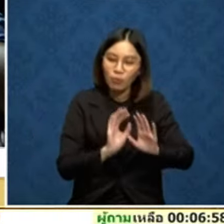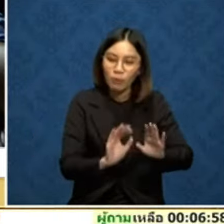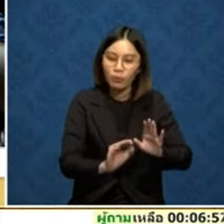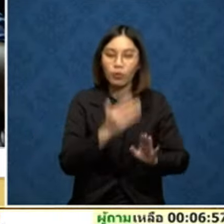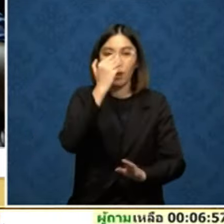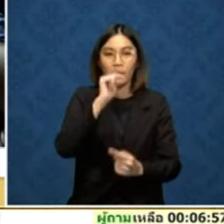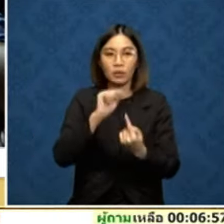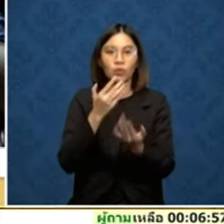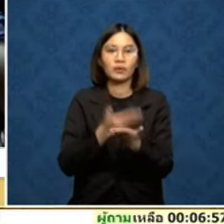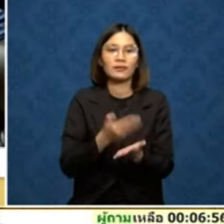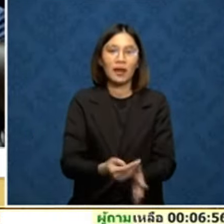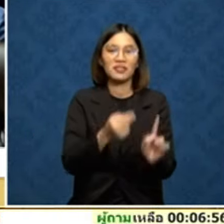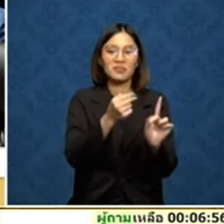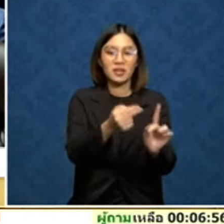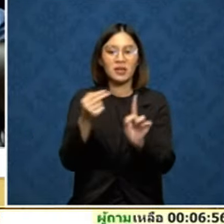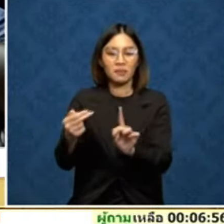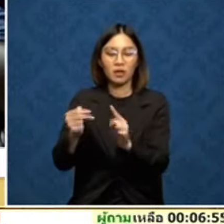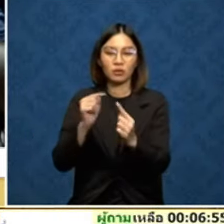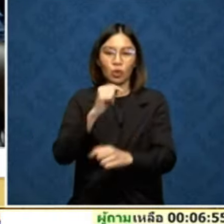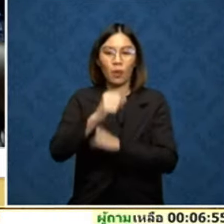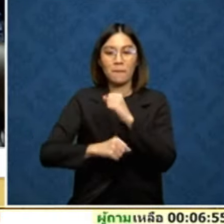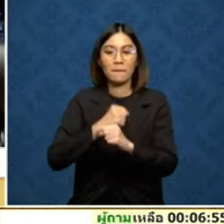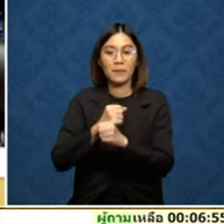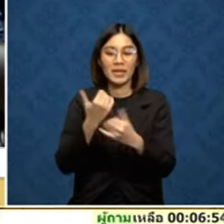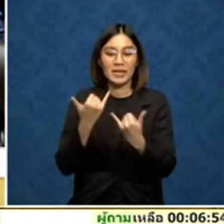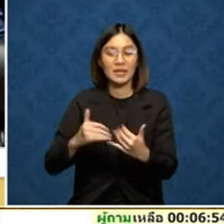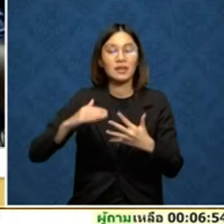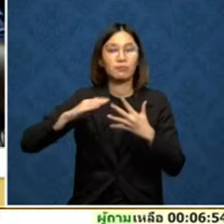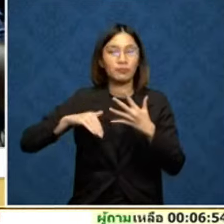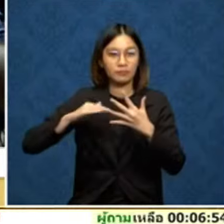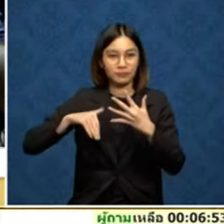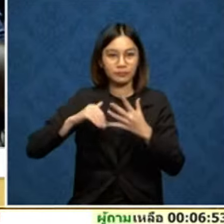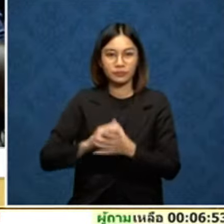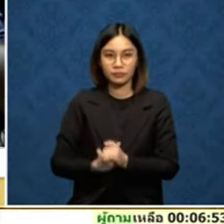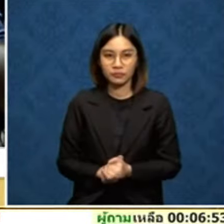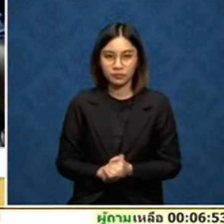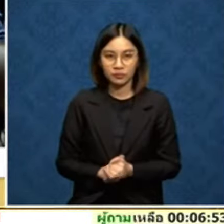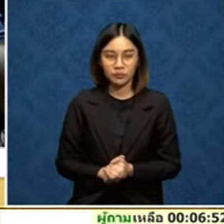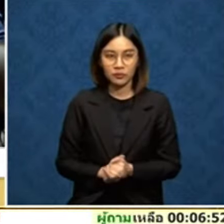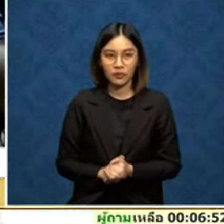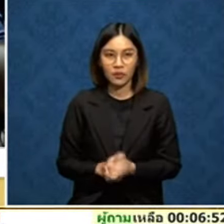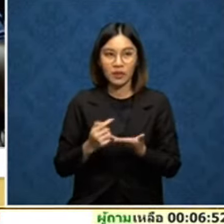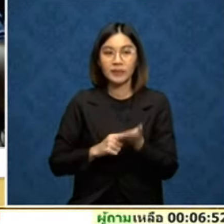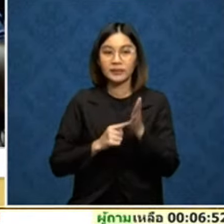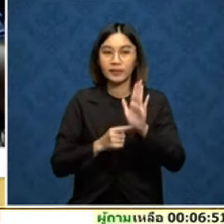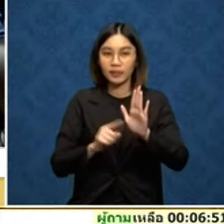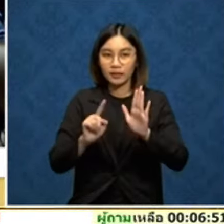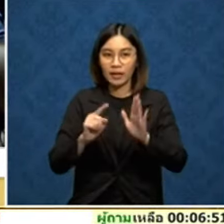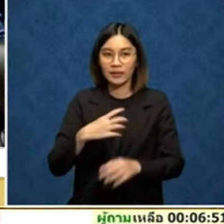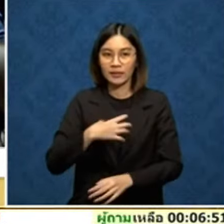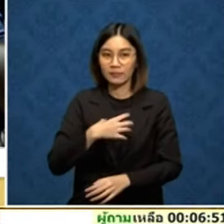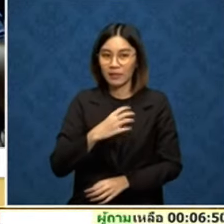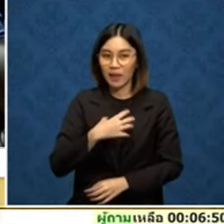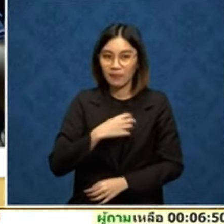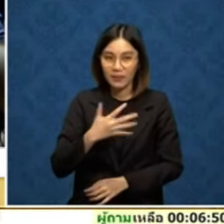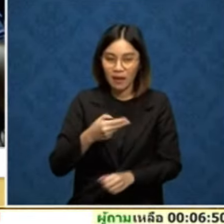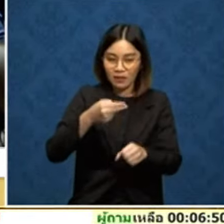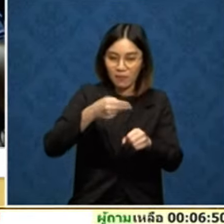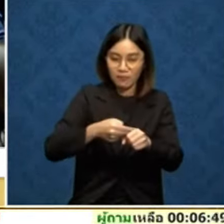ช้กับ Digital Wallet ในปลายปีนี้คือก็อยากที่เสนอว่าถ้าท่านไม่อยากที่จะอุดหนุนน้ำ